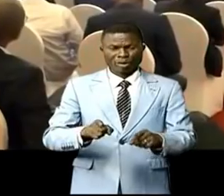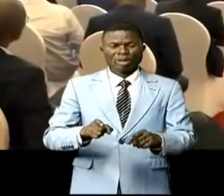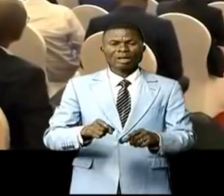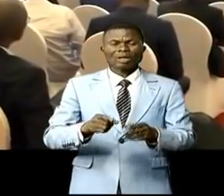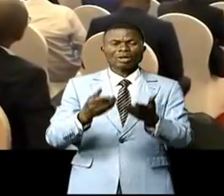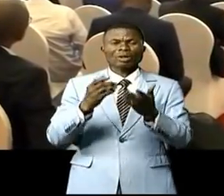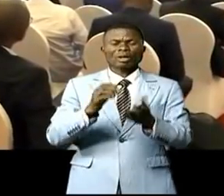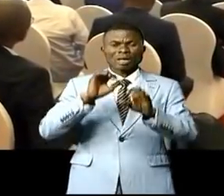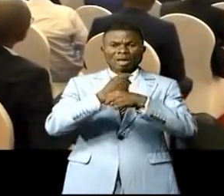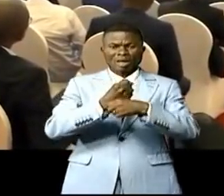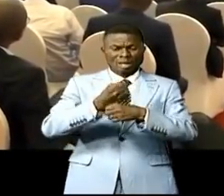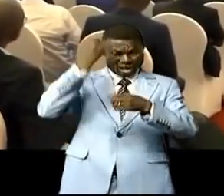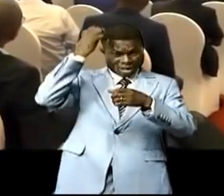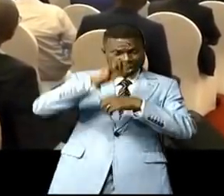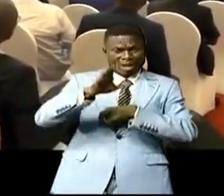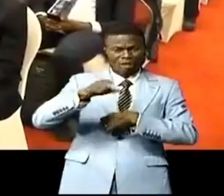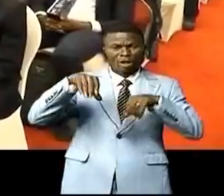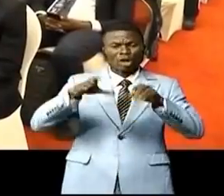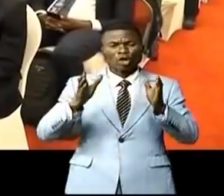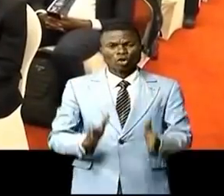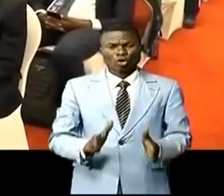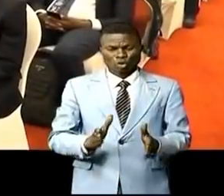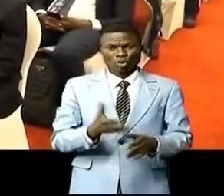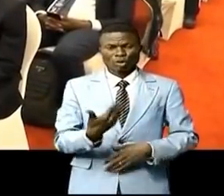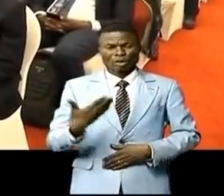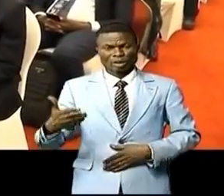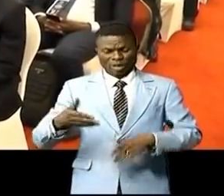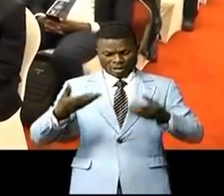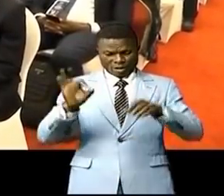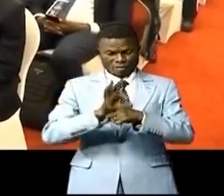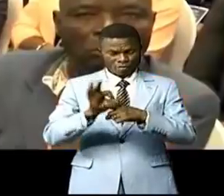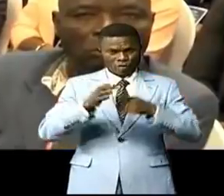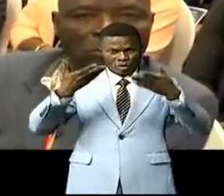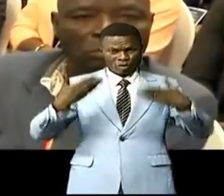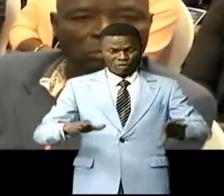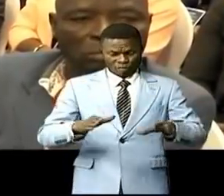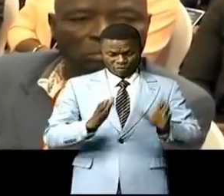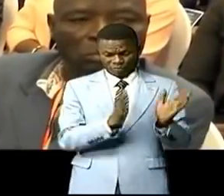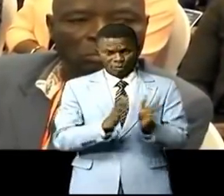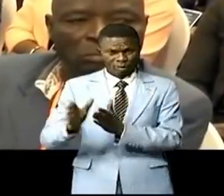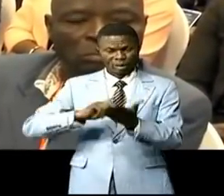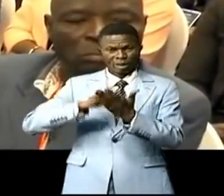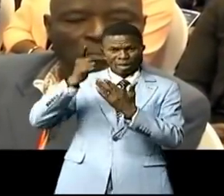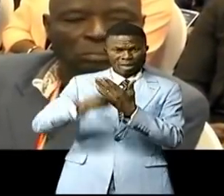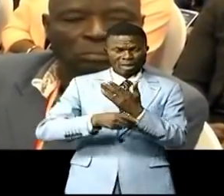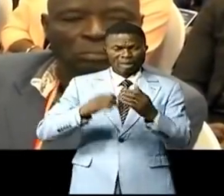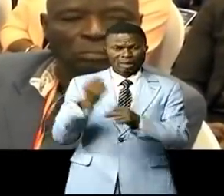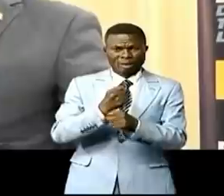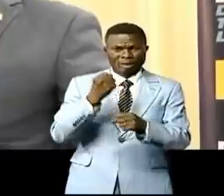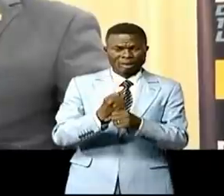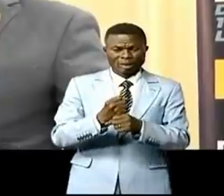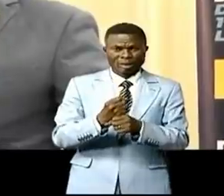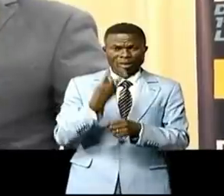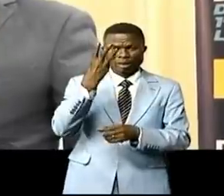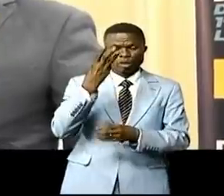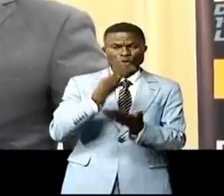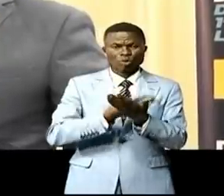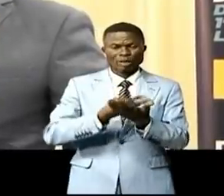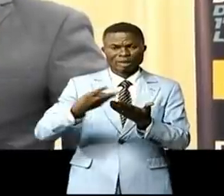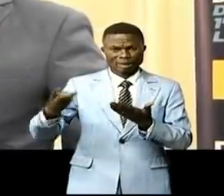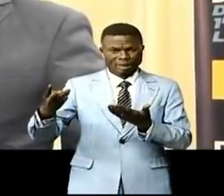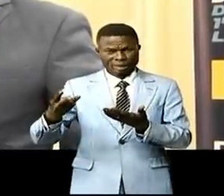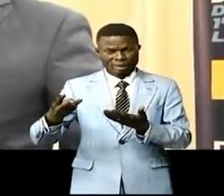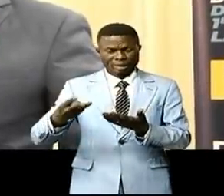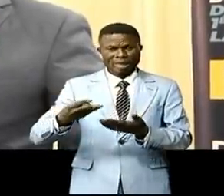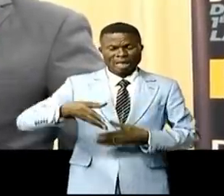de l'inventeur et innovateur congolais viennent de finir leur formation d'élaboration du plan d'affaires pendant près de 3 semaines. Ces